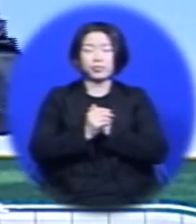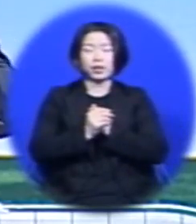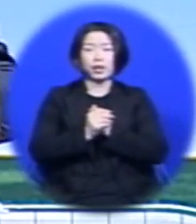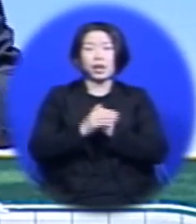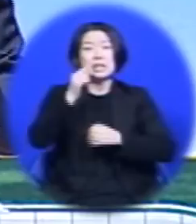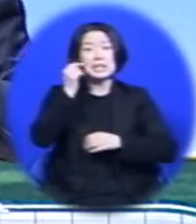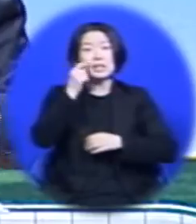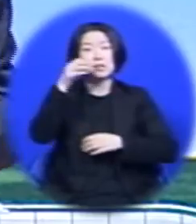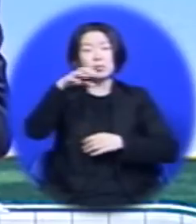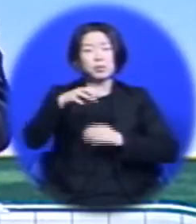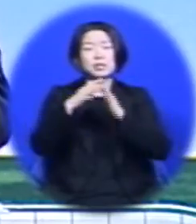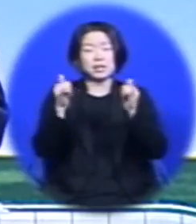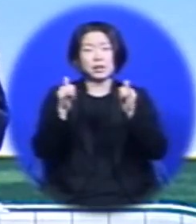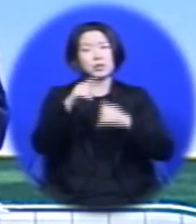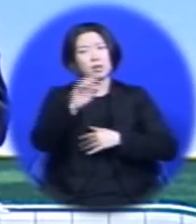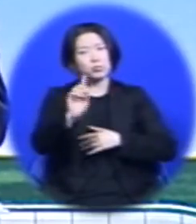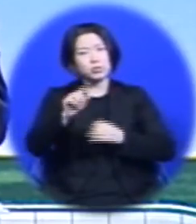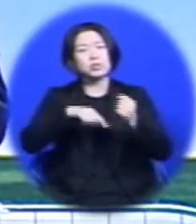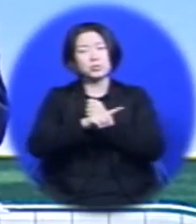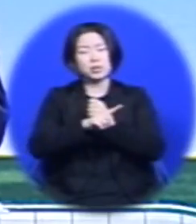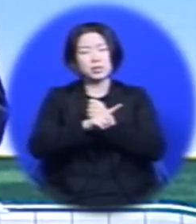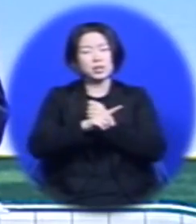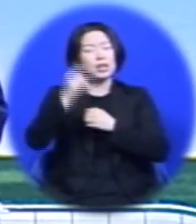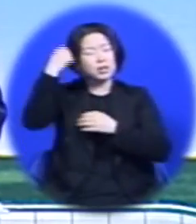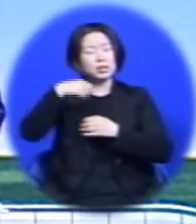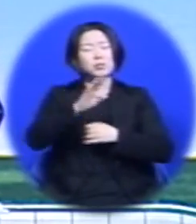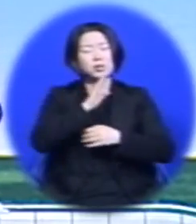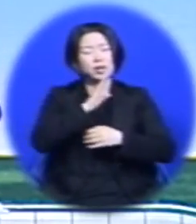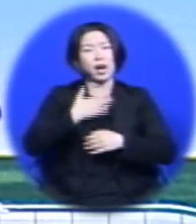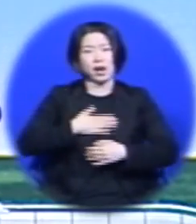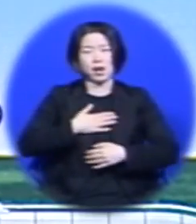일본 사람들에게는 그게 뭘 의미하는지 직감적으로 아니까